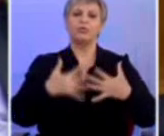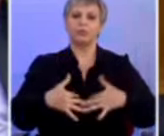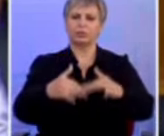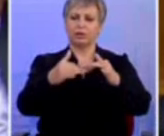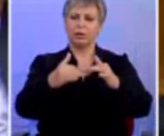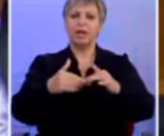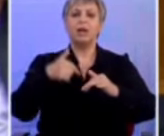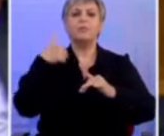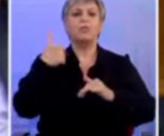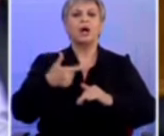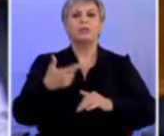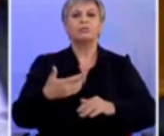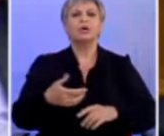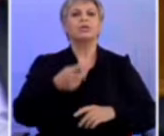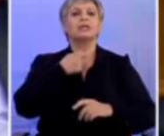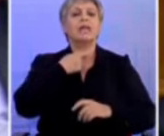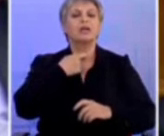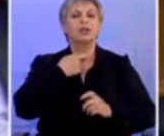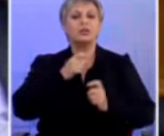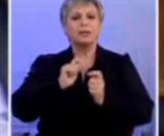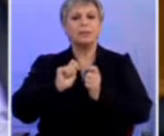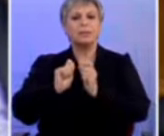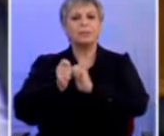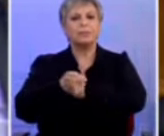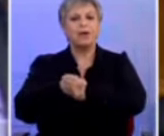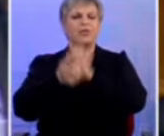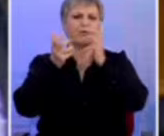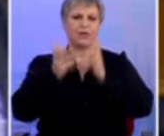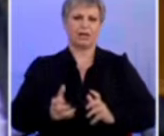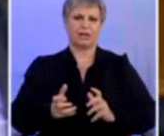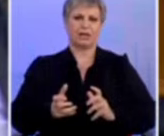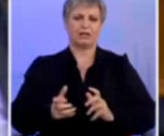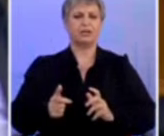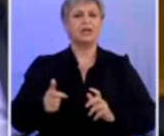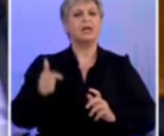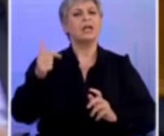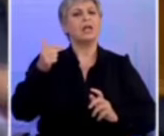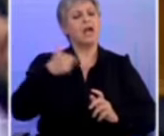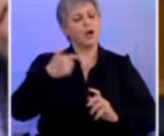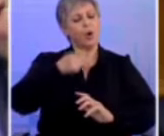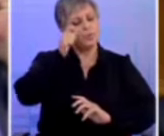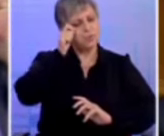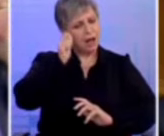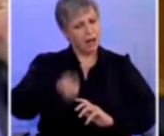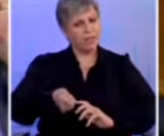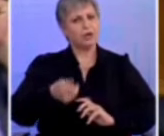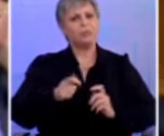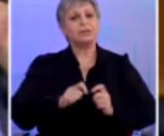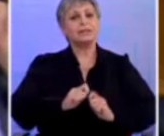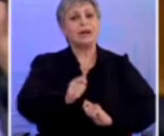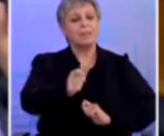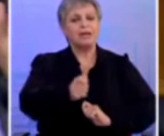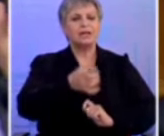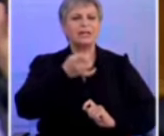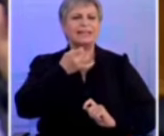δημοσιονομική προσαρμογή, βαρύτερη από αυτή που φέρνουμε εμείς τώρα, πρέπει να το παραδεχτείτε. Εγώ να παραδεχθώ ότι τα διαρθρωτικά μέτρα τα οποία φέρνουμε εμείς